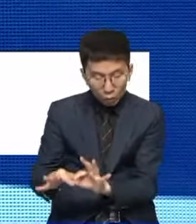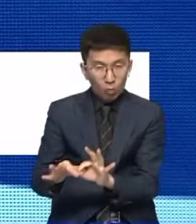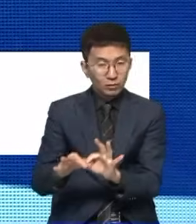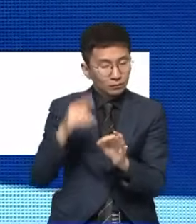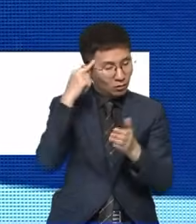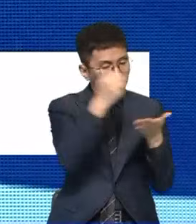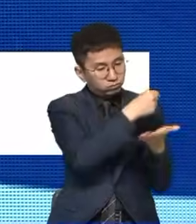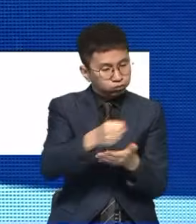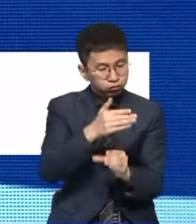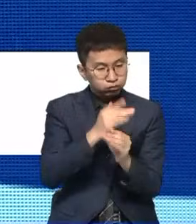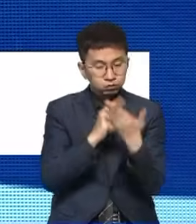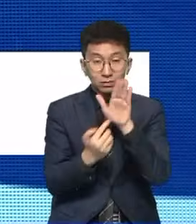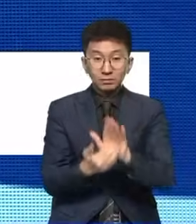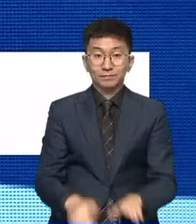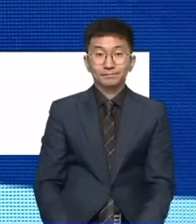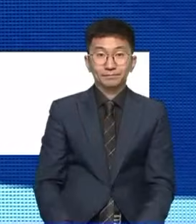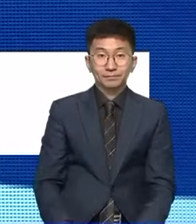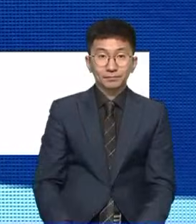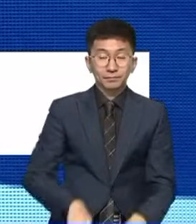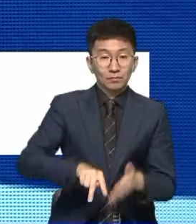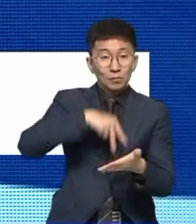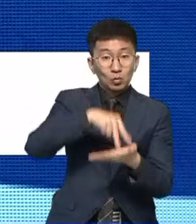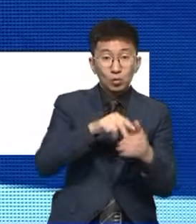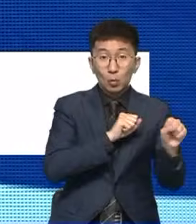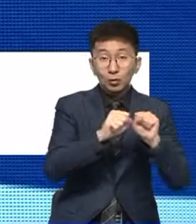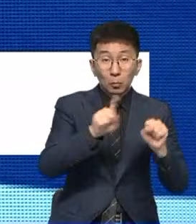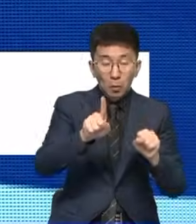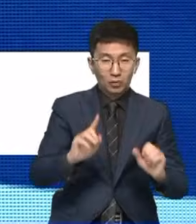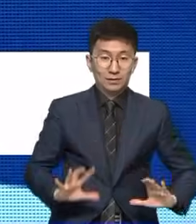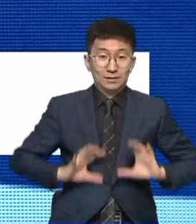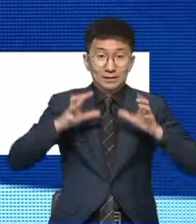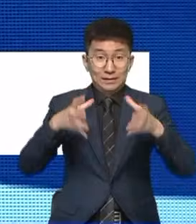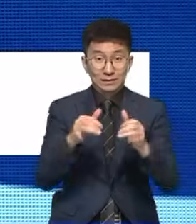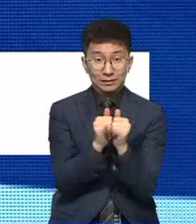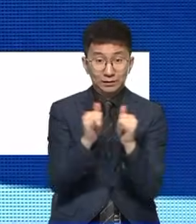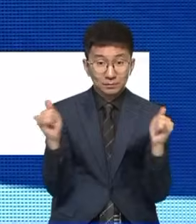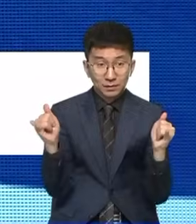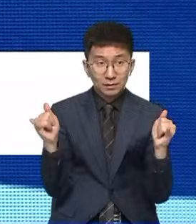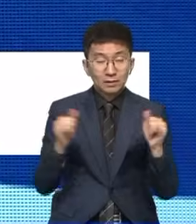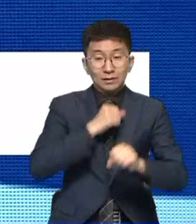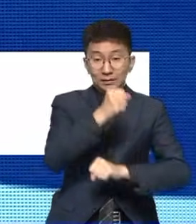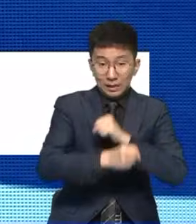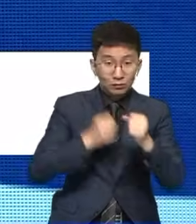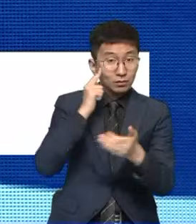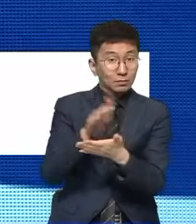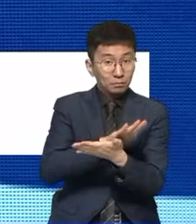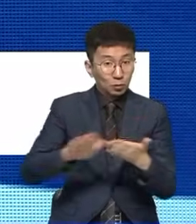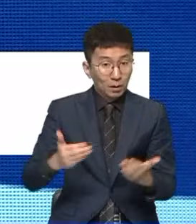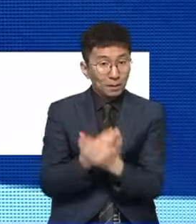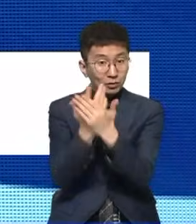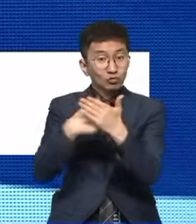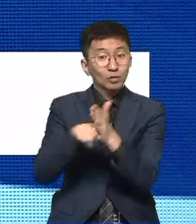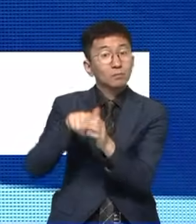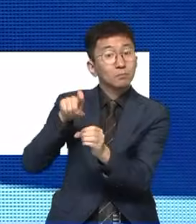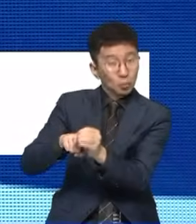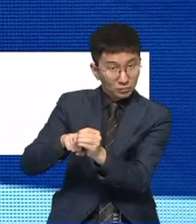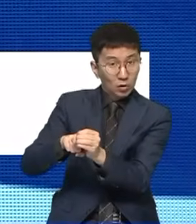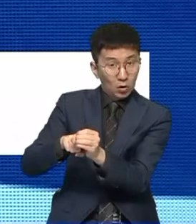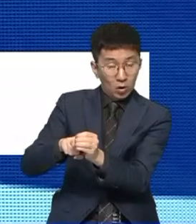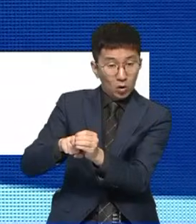정신이 세계 시민의 자유와 평화, 번영을 위해